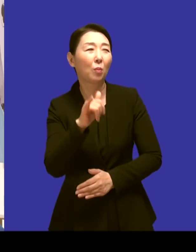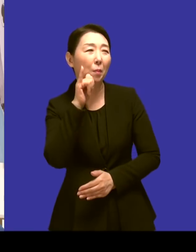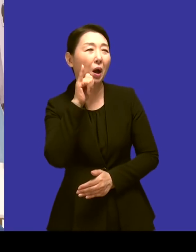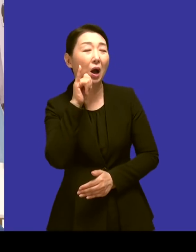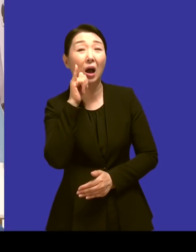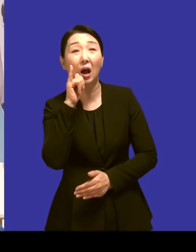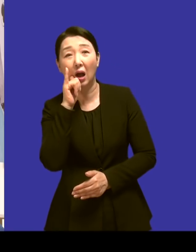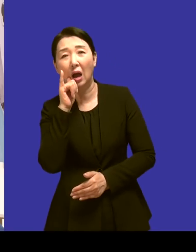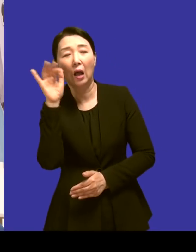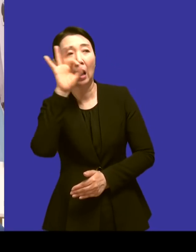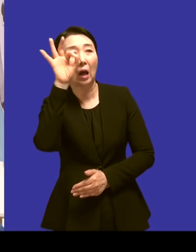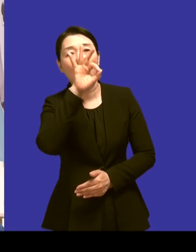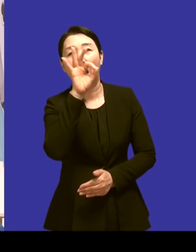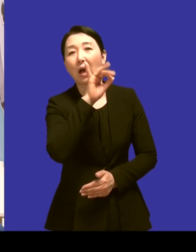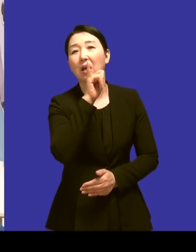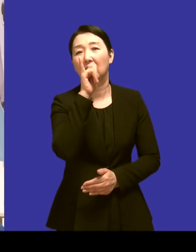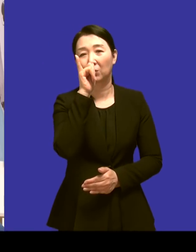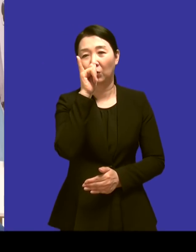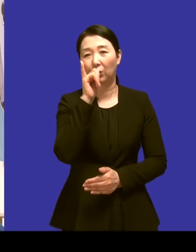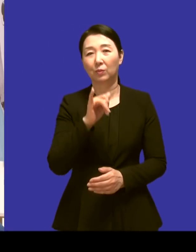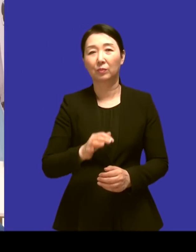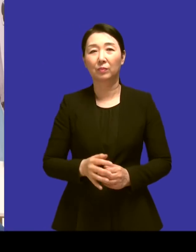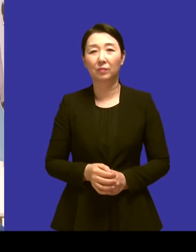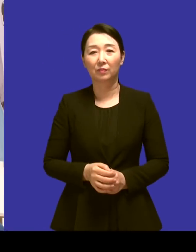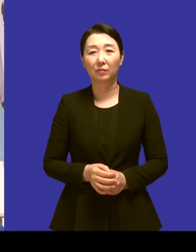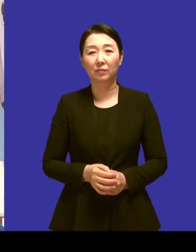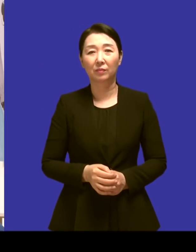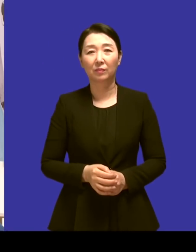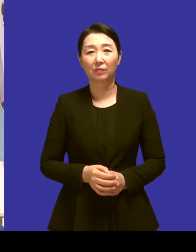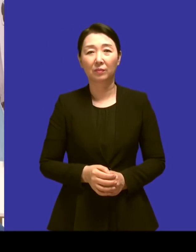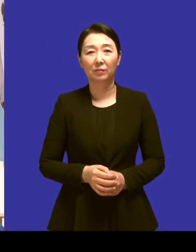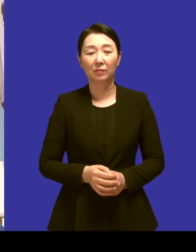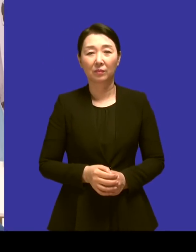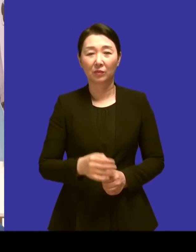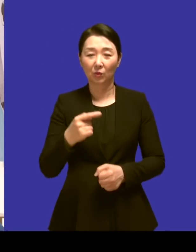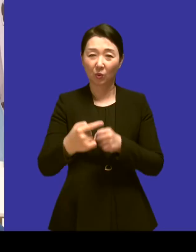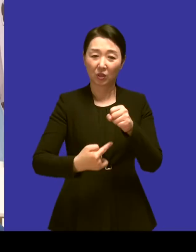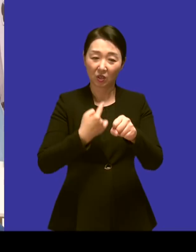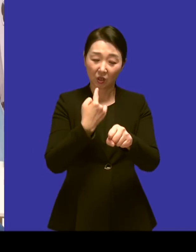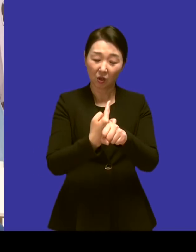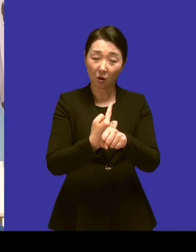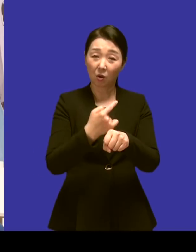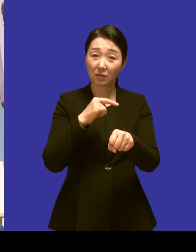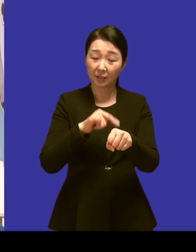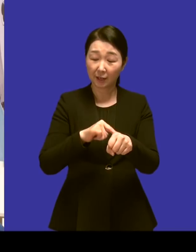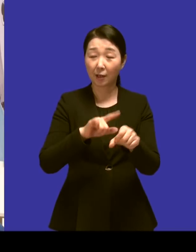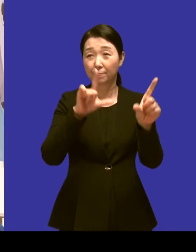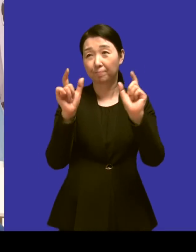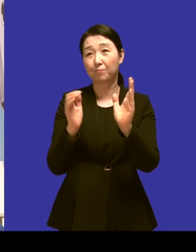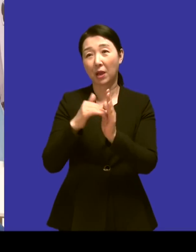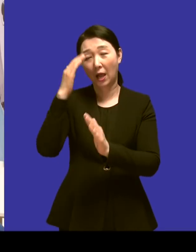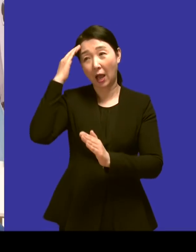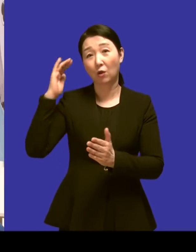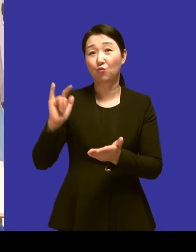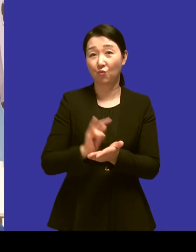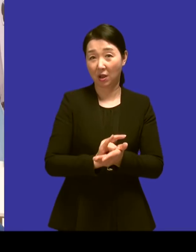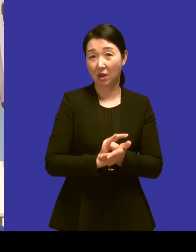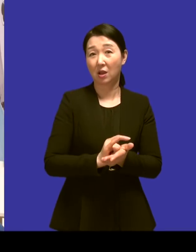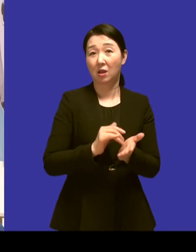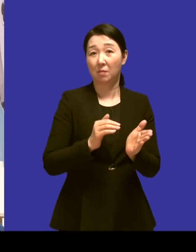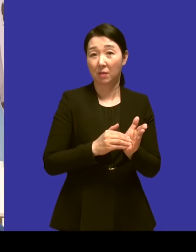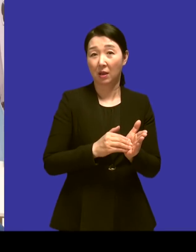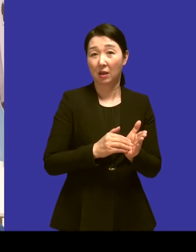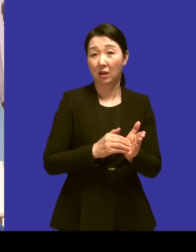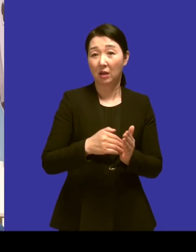것들을 찾아다니고 그것들을 행하고 그러다가 이제 1년을 시간을 보내고 한국에 돌아왔는데 제가 이제